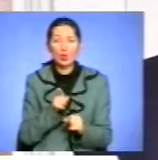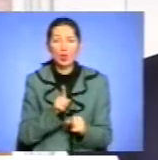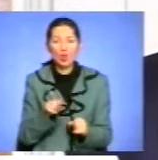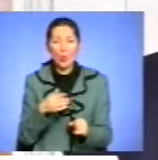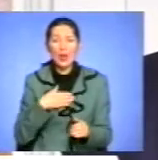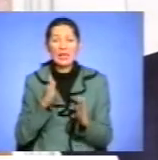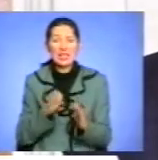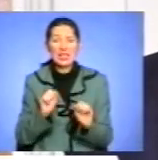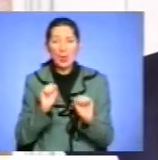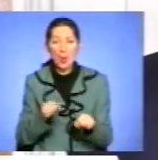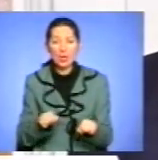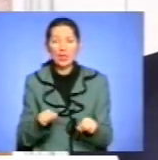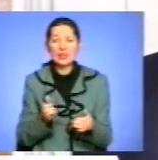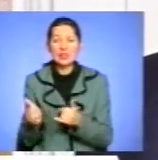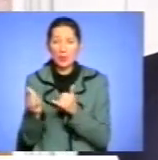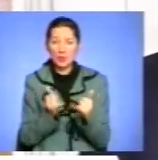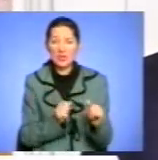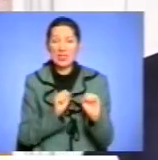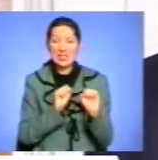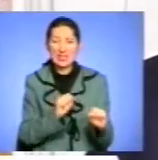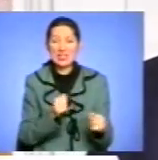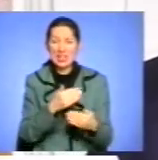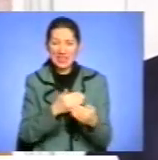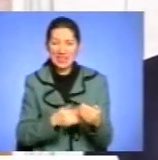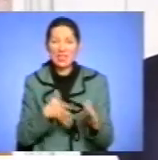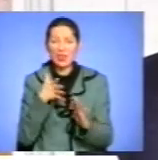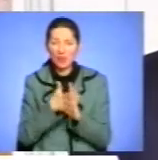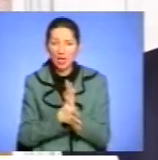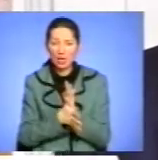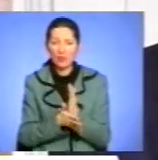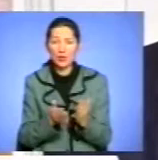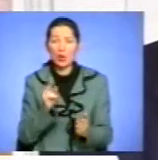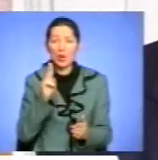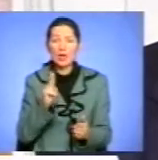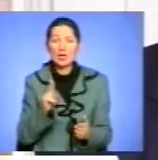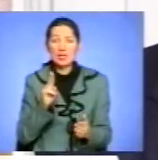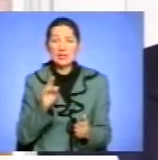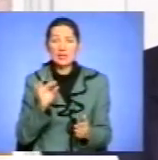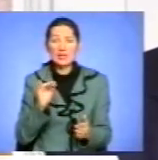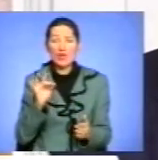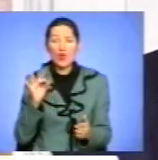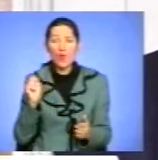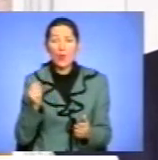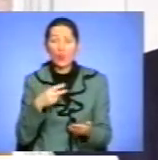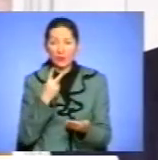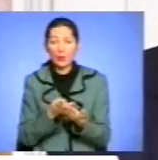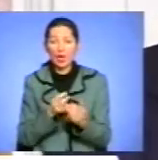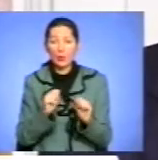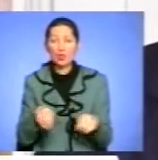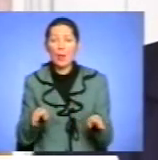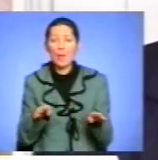ми тільки могли забезпечувати захищені статті видатків. Якщо в цифровому виразі, то можна порівняти